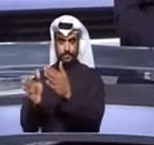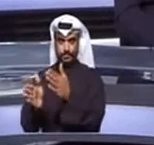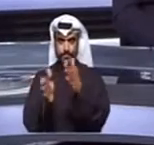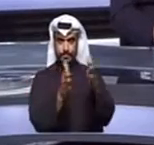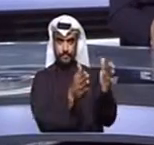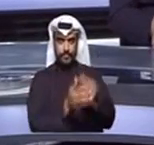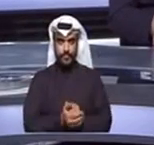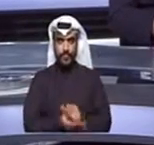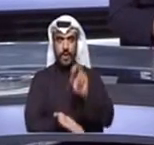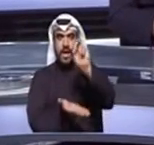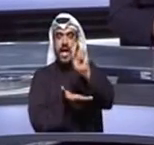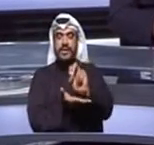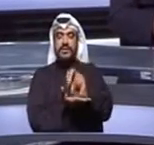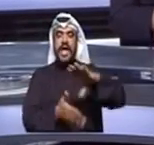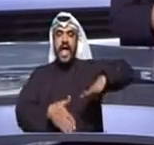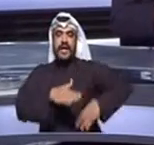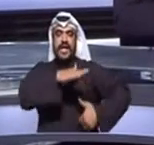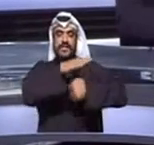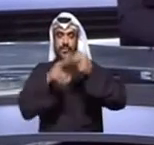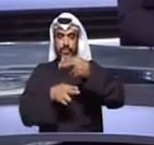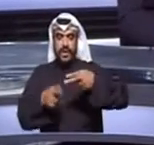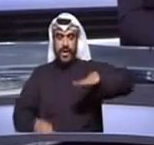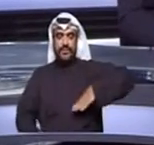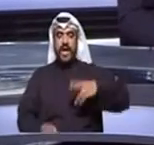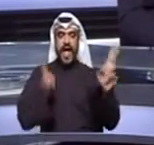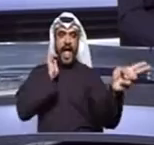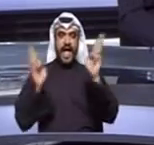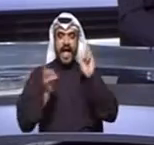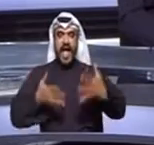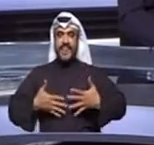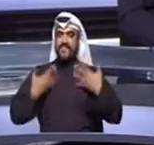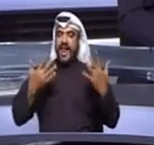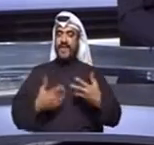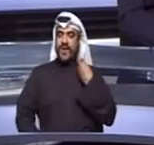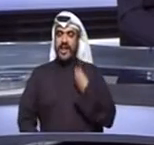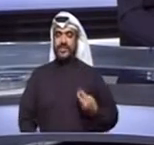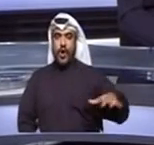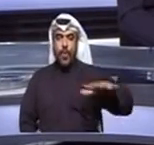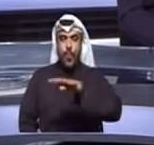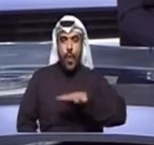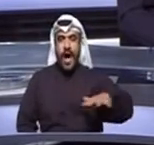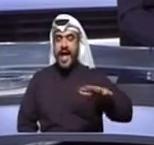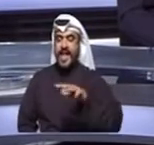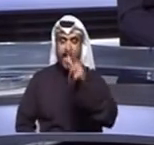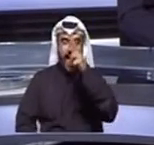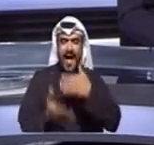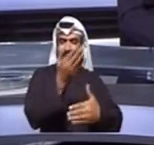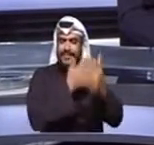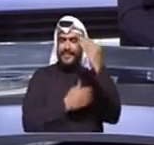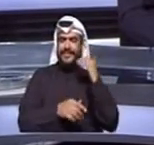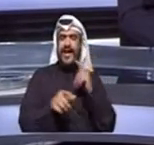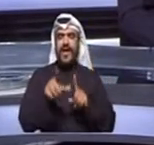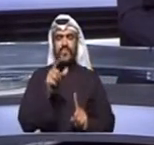أقيم في قرية الشيخ صباح الأحمد التراثية احتفالات وطنية عاشها رواد مهرجان الموروث الشعبي، وذلك